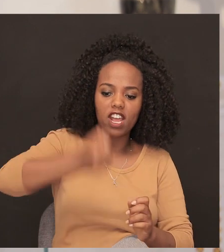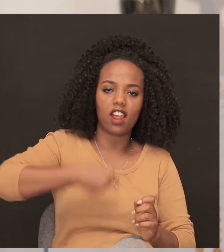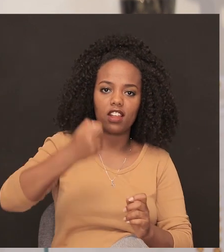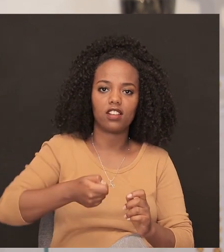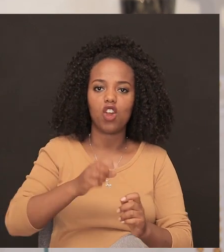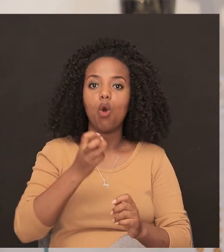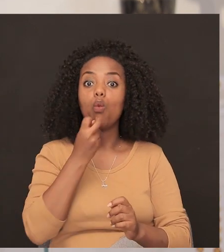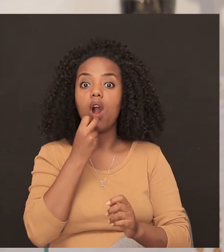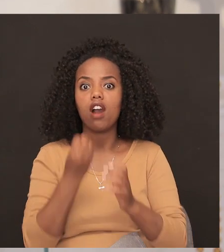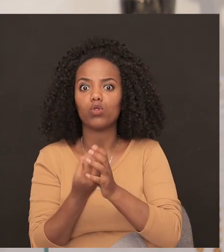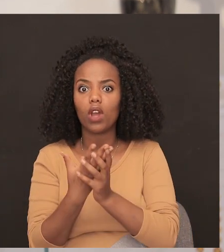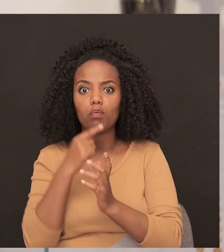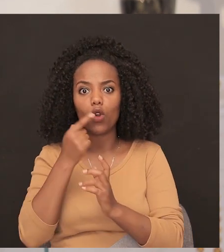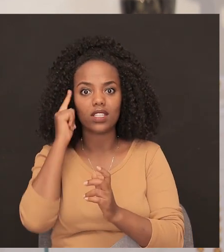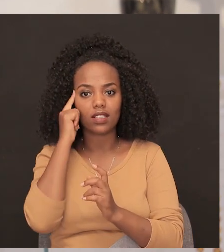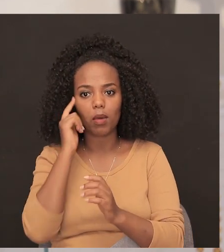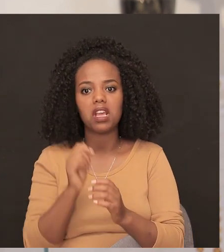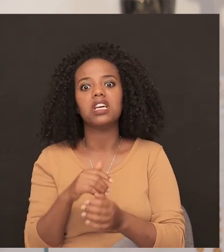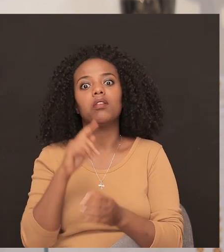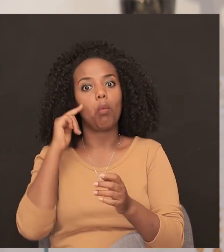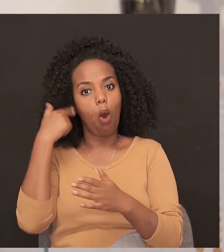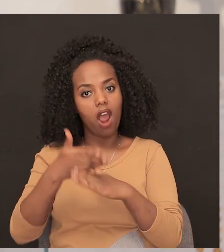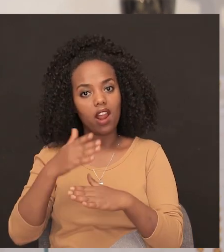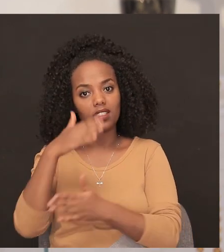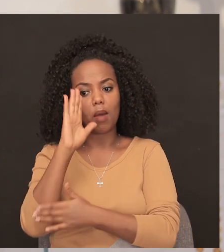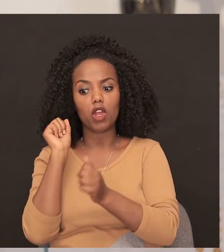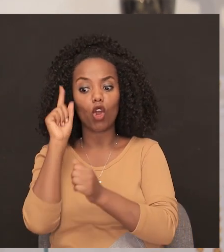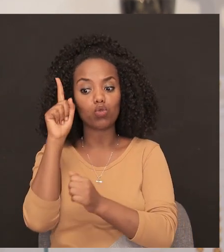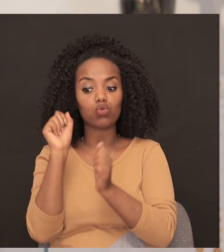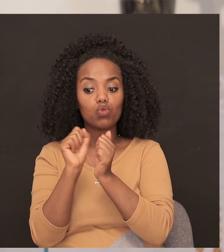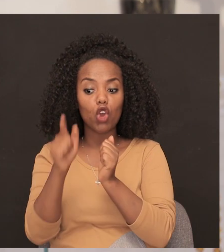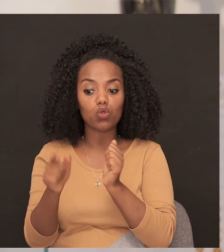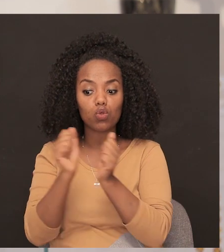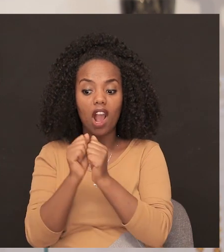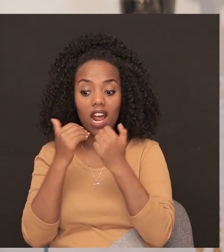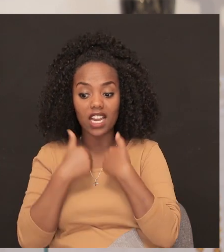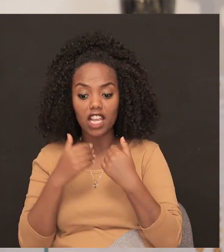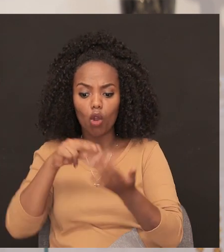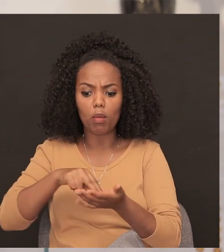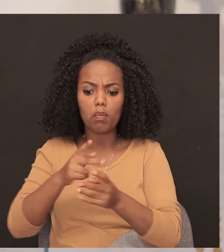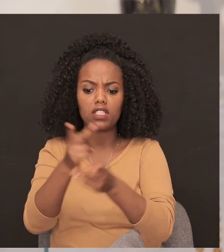ውሃ ይወጣል ብሎ እንዳሰበውም እግዚአብሔር ከርሱ ጋር ስላለ የቆመበት ስፍራ ሁሉ ይባረካልና ውሃ